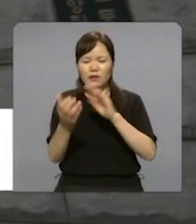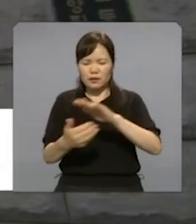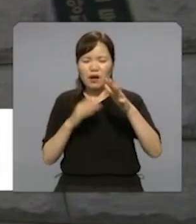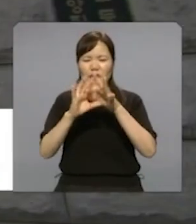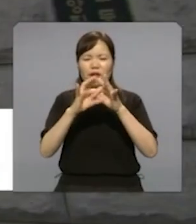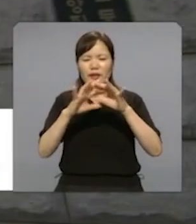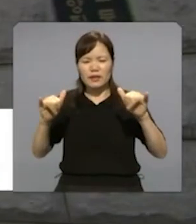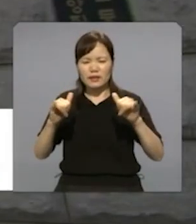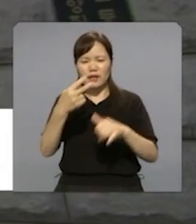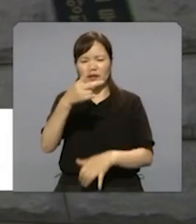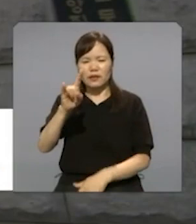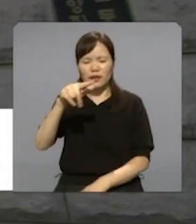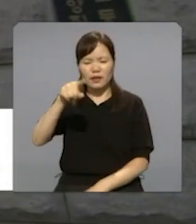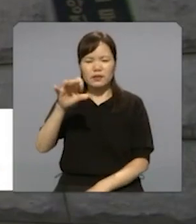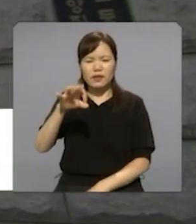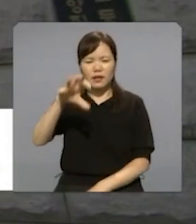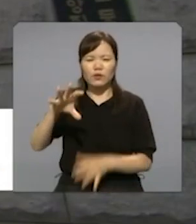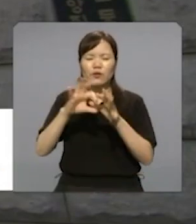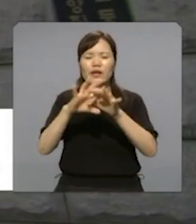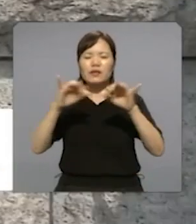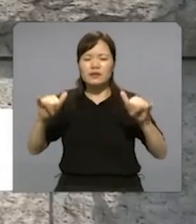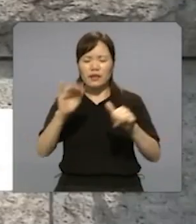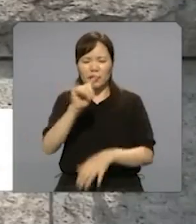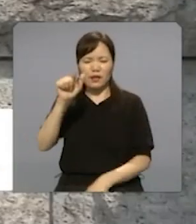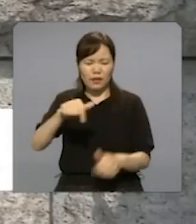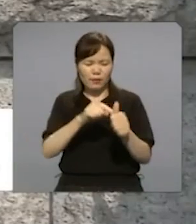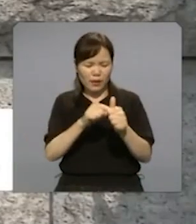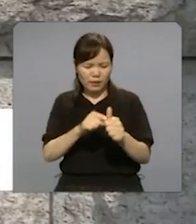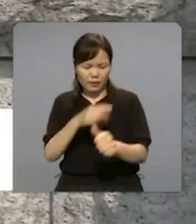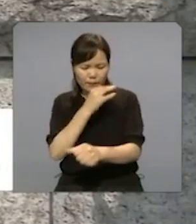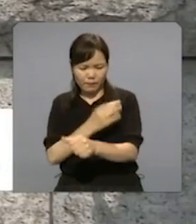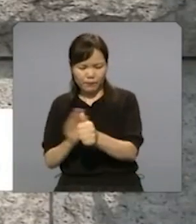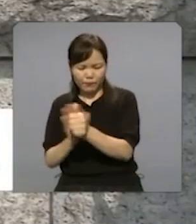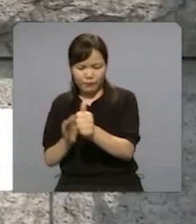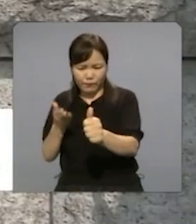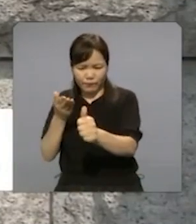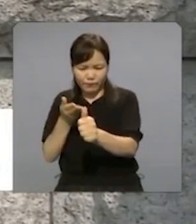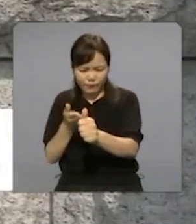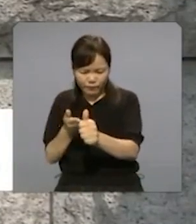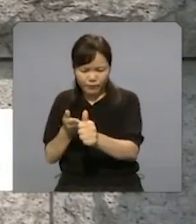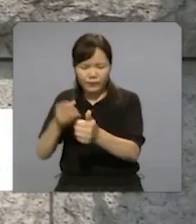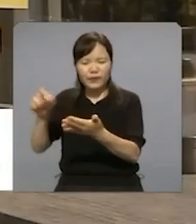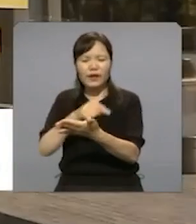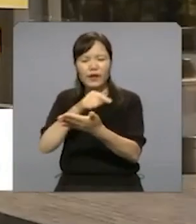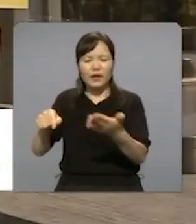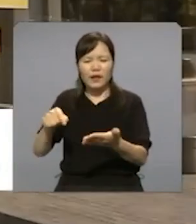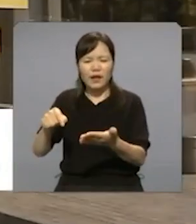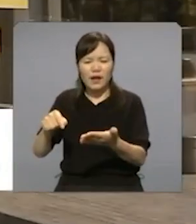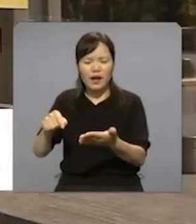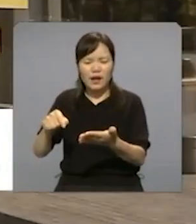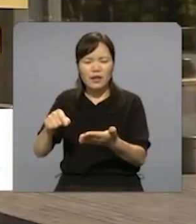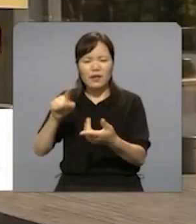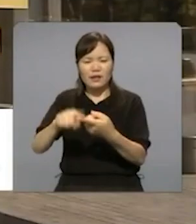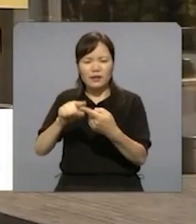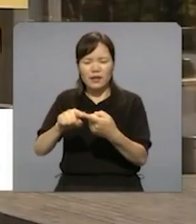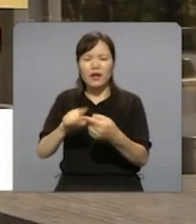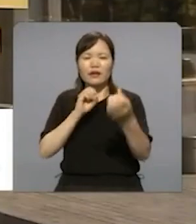관계자들과 대장동 일당으로부터 박 전 특검이 편의 제공의 대가를 요구했다는 진술을 확보한 것으로